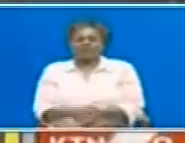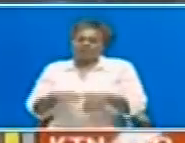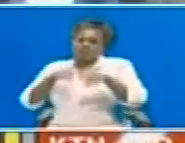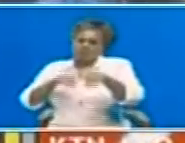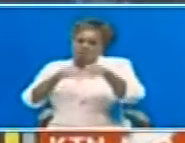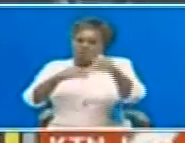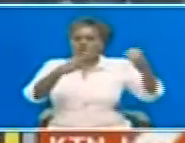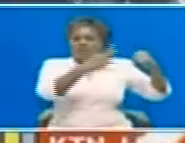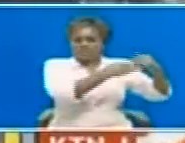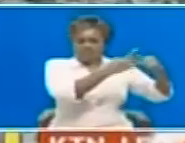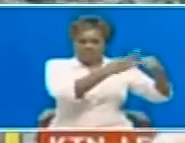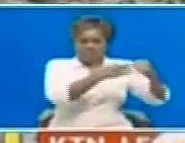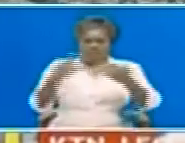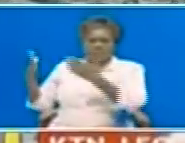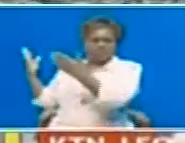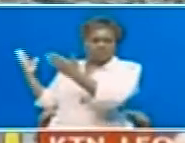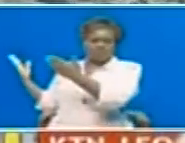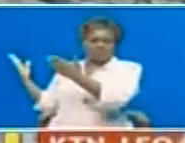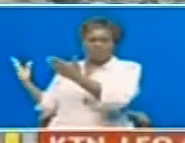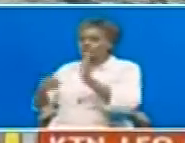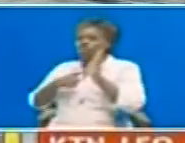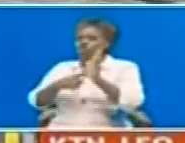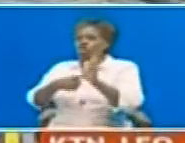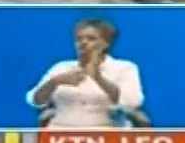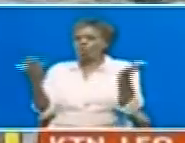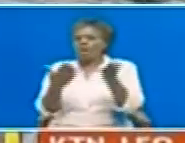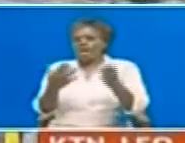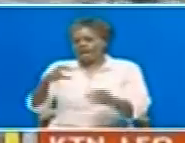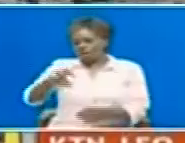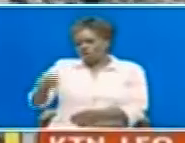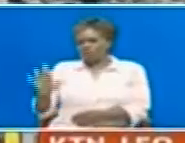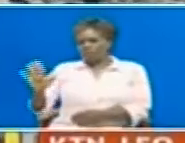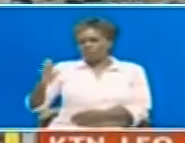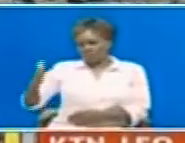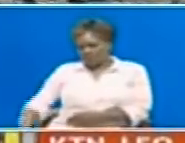Tunafululiza hadi mtaani Kibera ambako Sarafina anatuonyesha alipokanyagiwa bintiye.